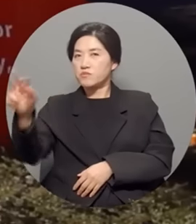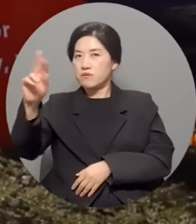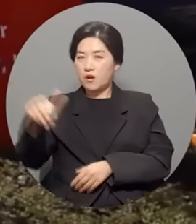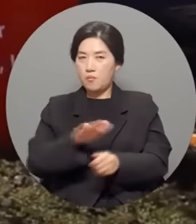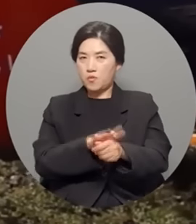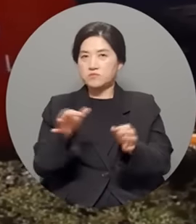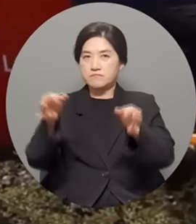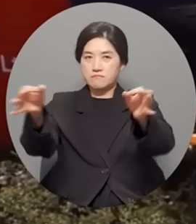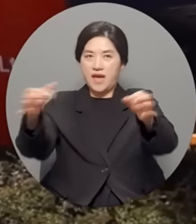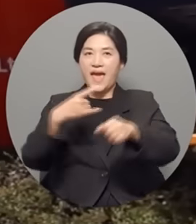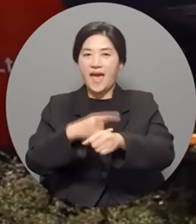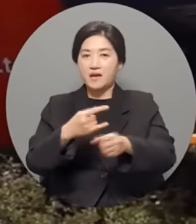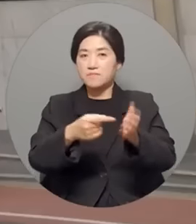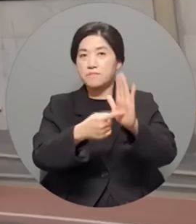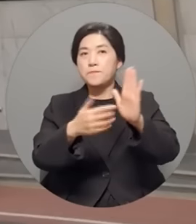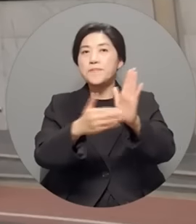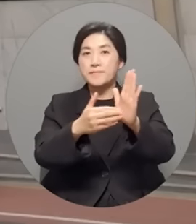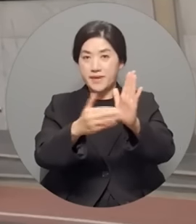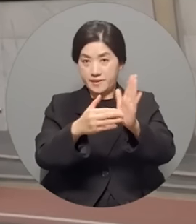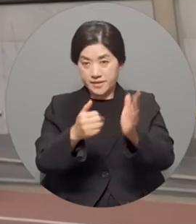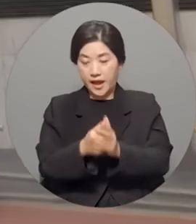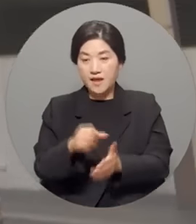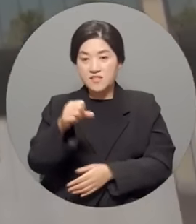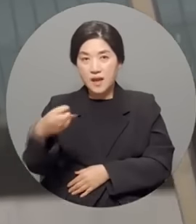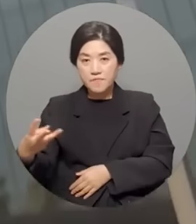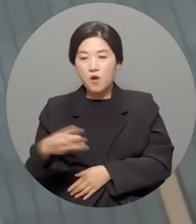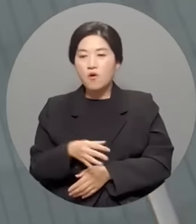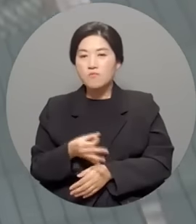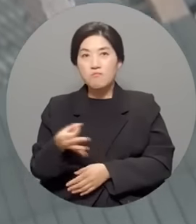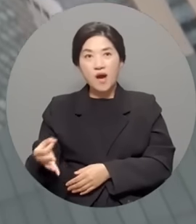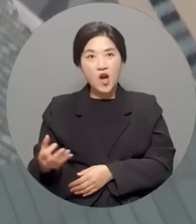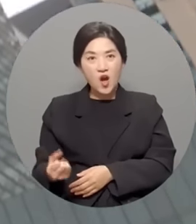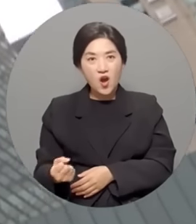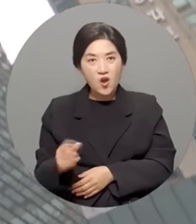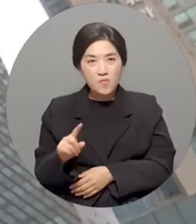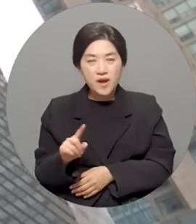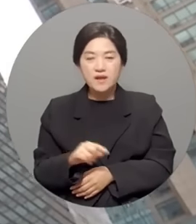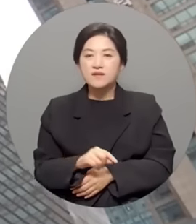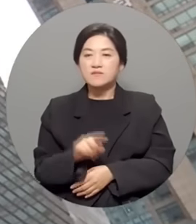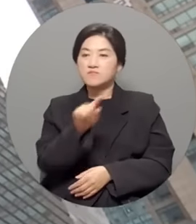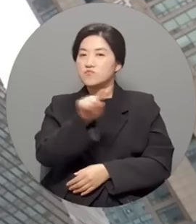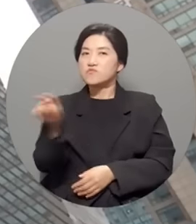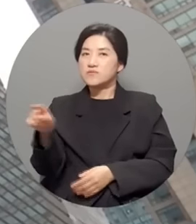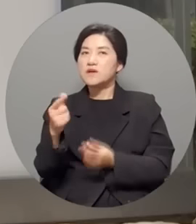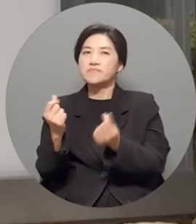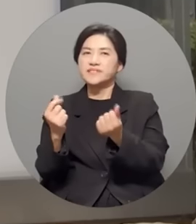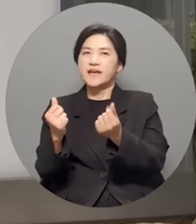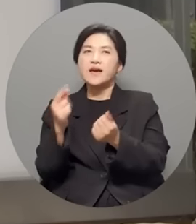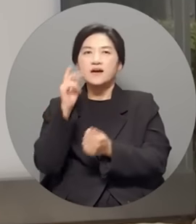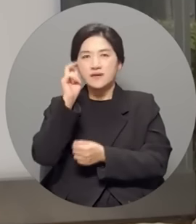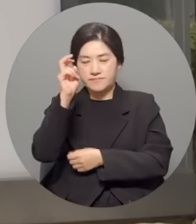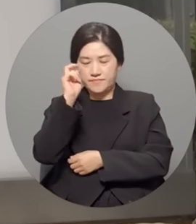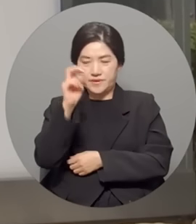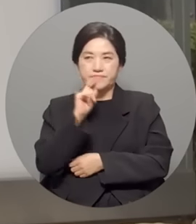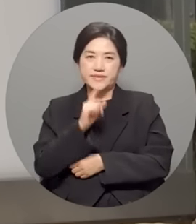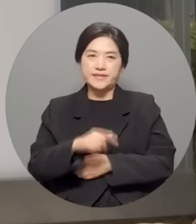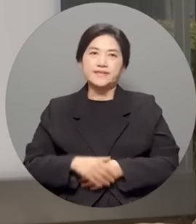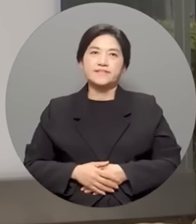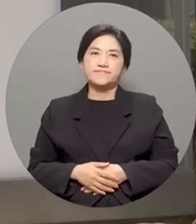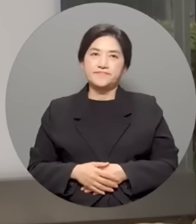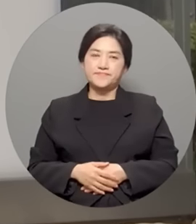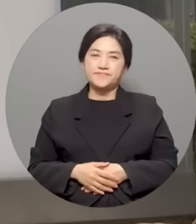보조금을 지급하겠다고 발표했는데 삼성이 받게 될 보조금 규모는 이들과 크게 다르지 않을 거라는